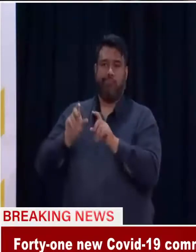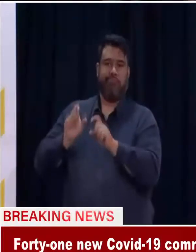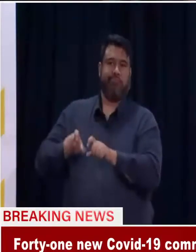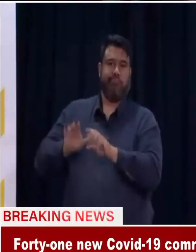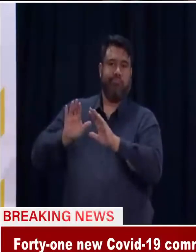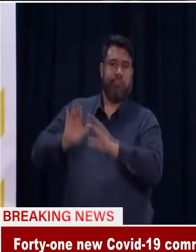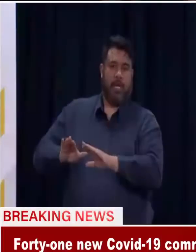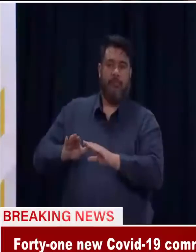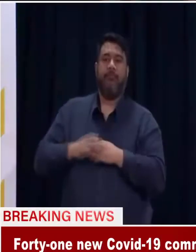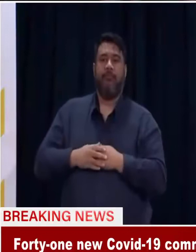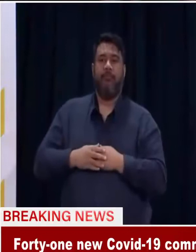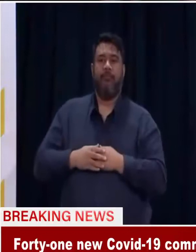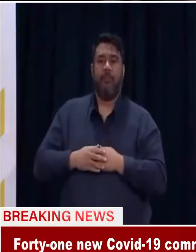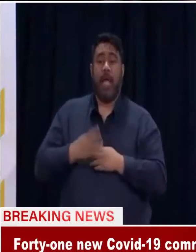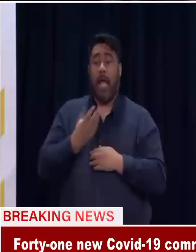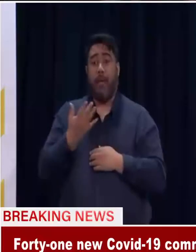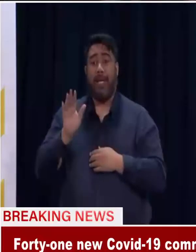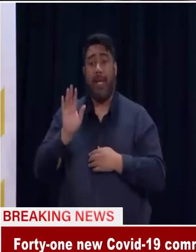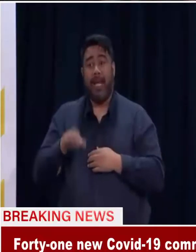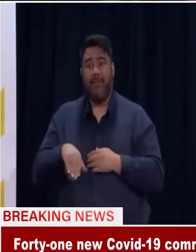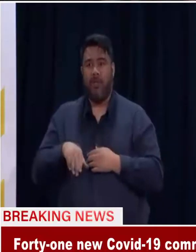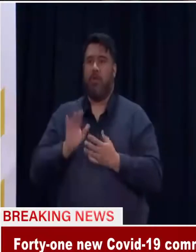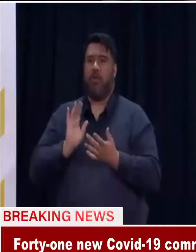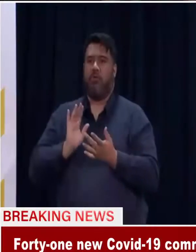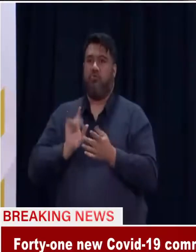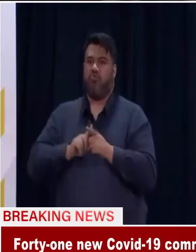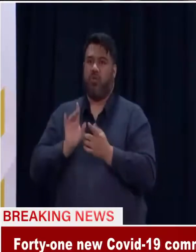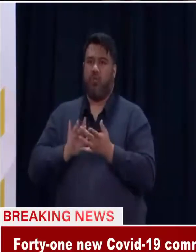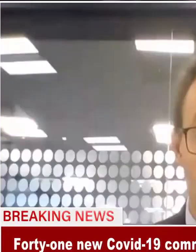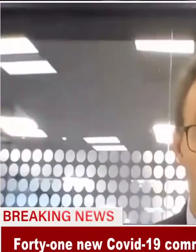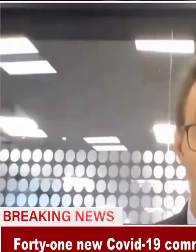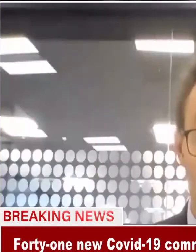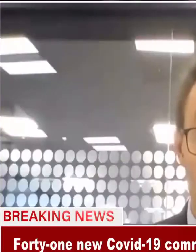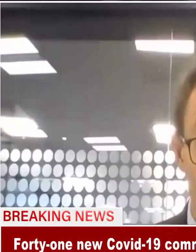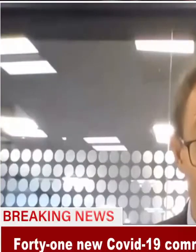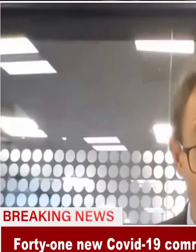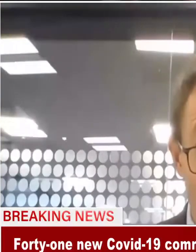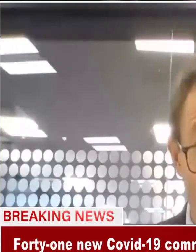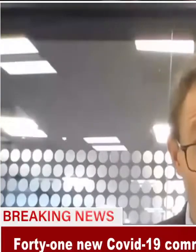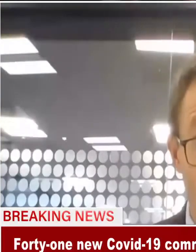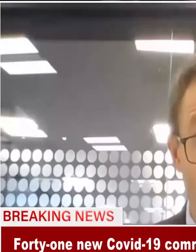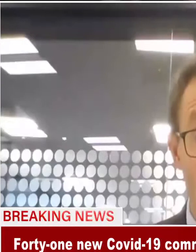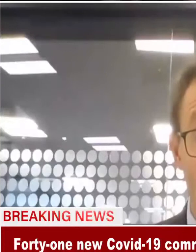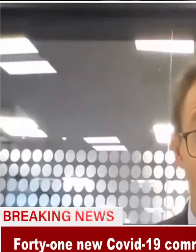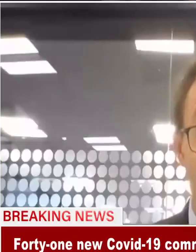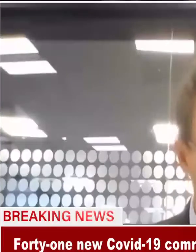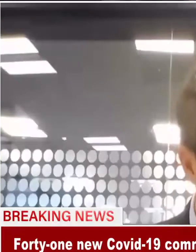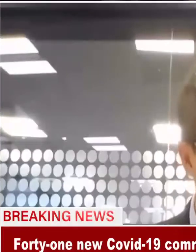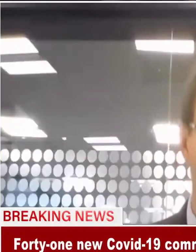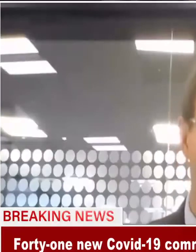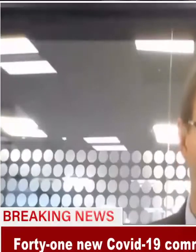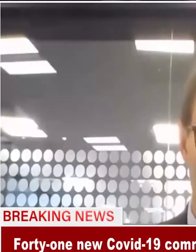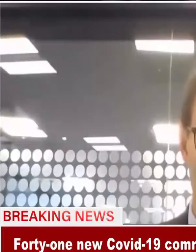ਹਾਲਾਂਕਿ ICU ਦੇ ਵਿੱਚ ਕਿਸੇ ਨੂੰ ਵੀ ਨਹੀਂ ਰੱਖਿਆ ਗਿਆ ਇਸੇ ਦੇ ਨਾਲ ਡਾਕਟਰ ਐਸ਼ਲੇ ਬਲੂਮਫੀਲਡ ਦੇ ਵੱਲੋਂ ਇਹ ਵੀ ਜਾਣਕਾਰੀ ਦਿੰਦਿਆਂ